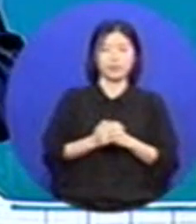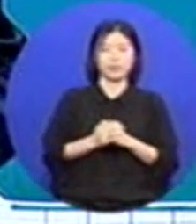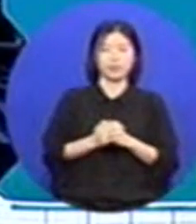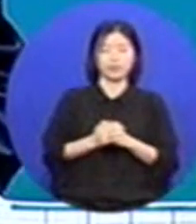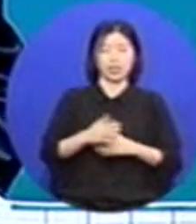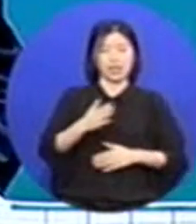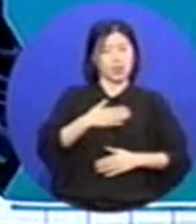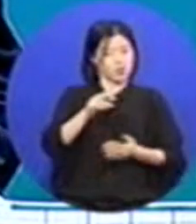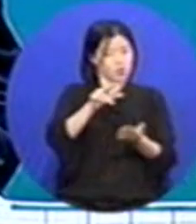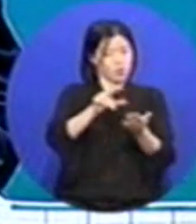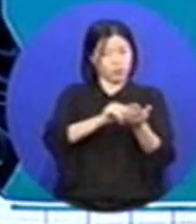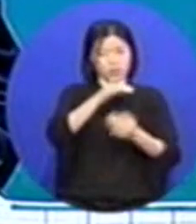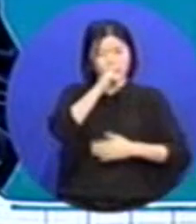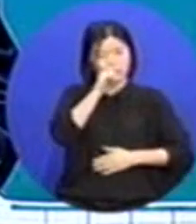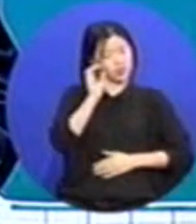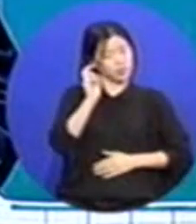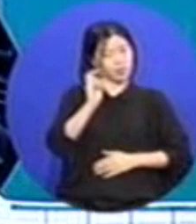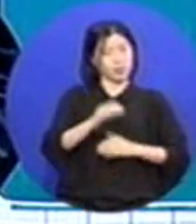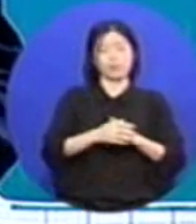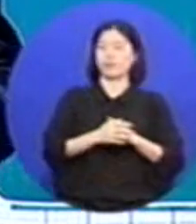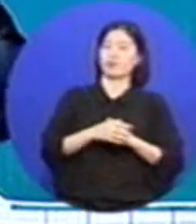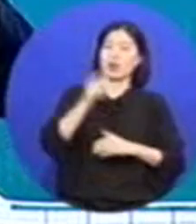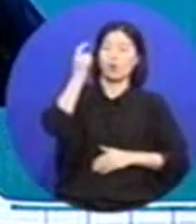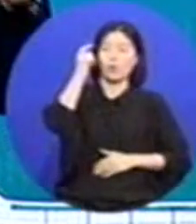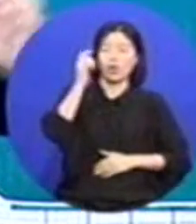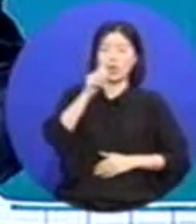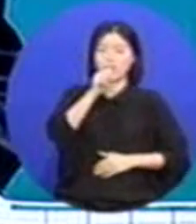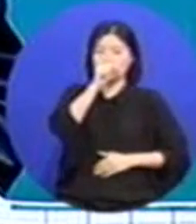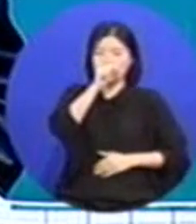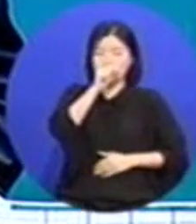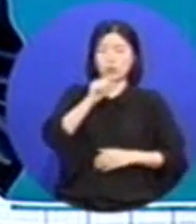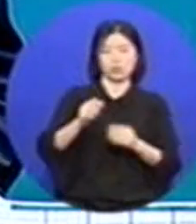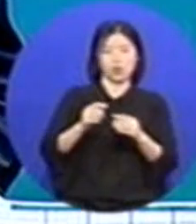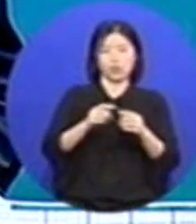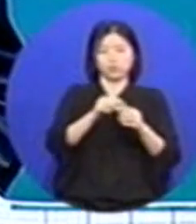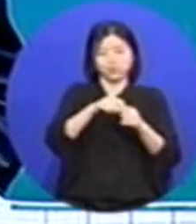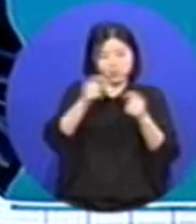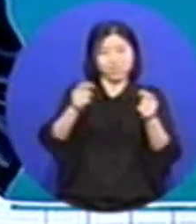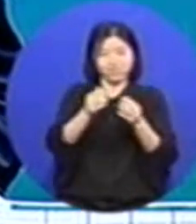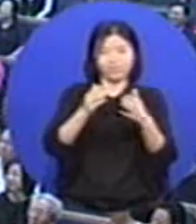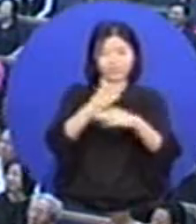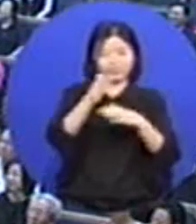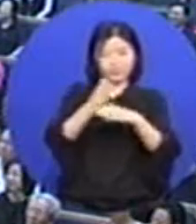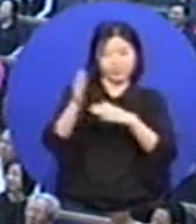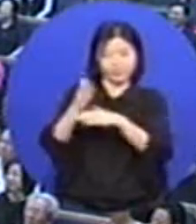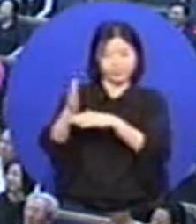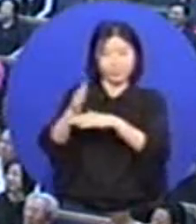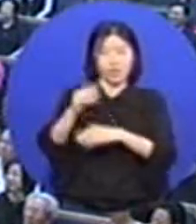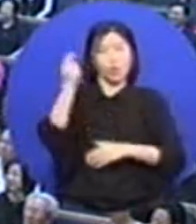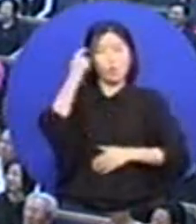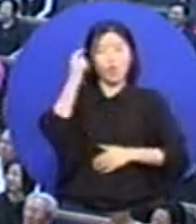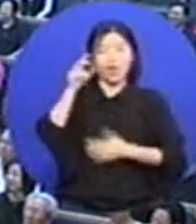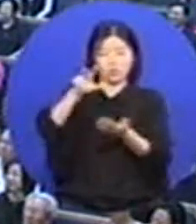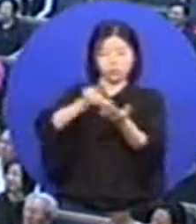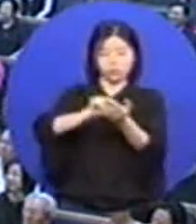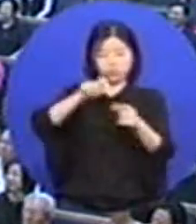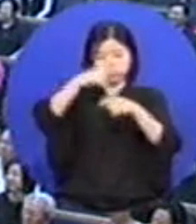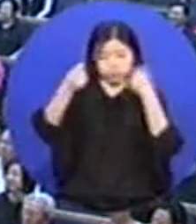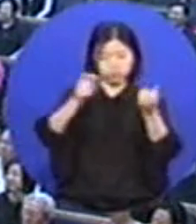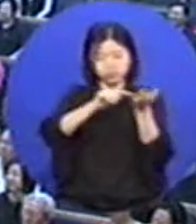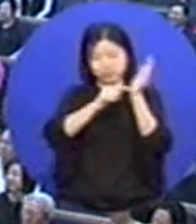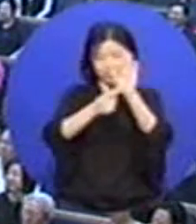묻자 가 좀 있어 왜 좋은 것은 다 좋은데 하고 넘어가 버리고 그 문제는 꼭 그렇게 2 조 내야